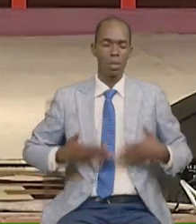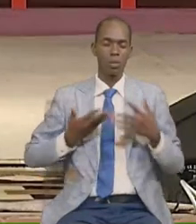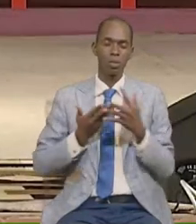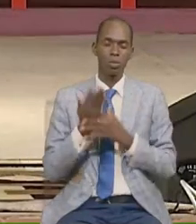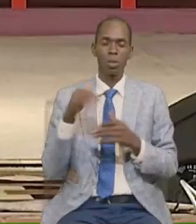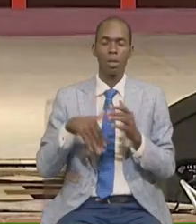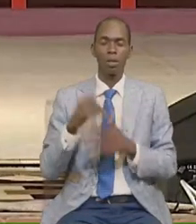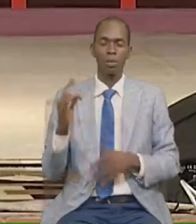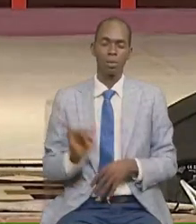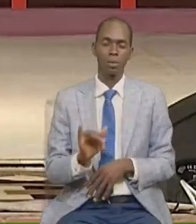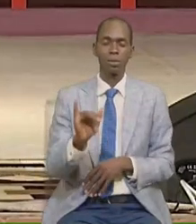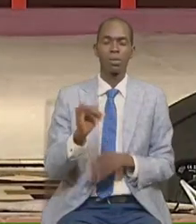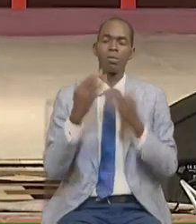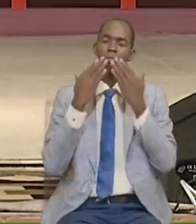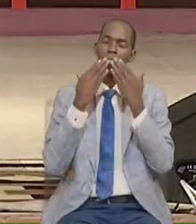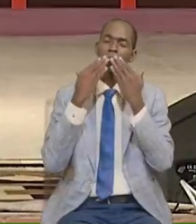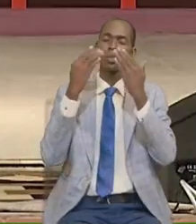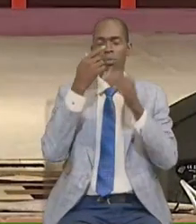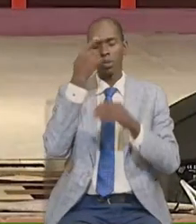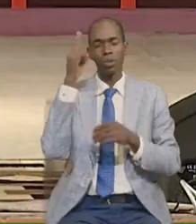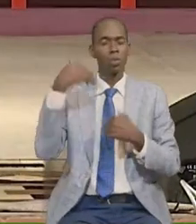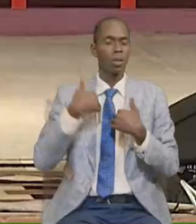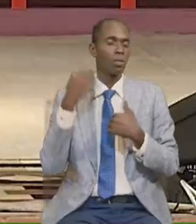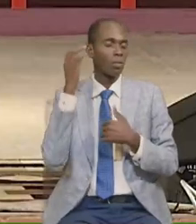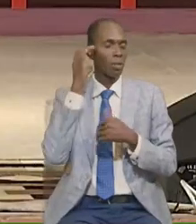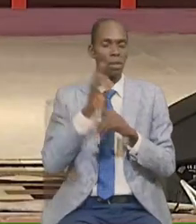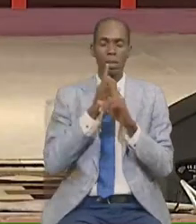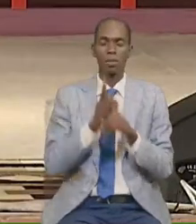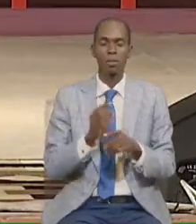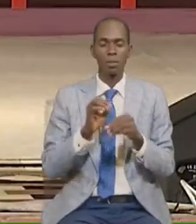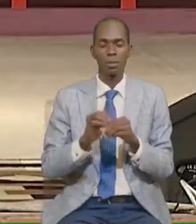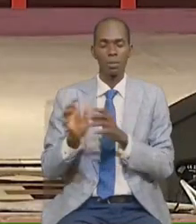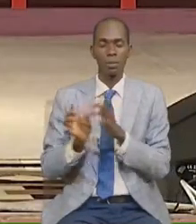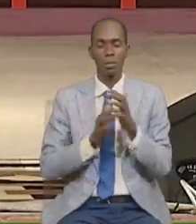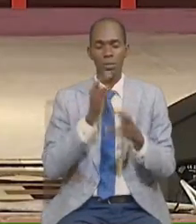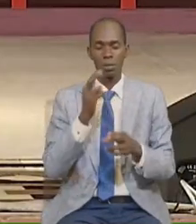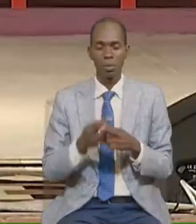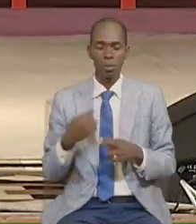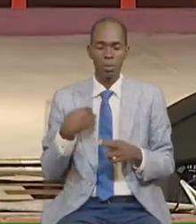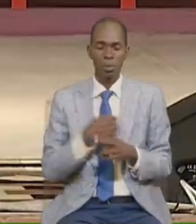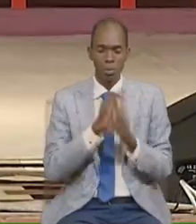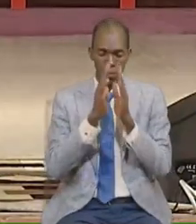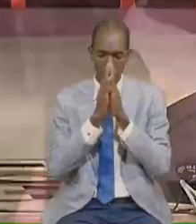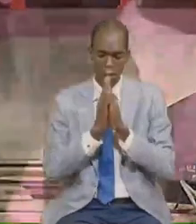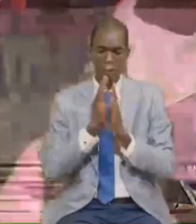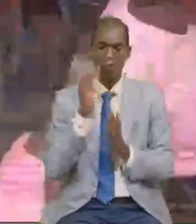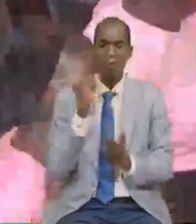merci pour l'exaucement au nom de Jésus nous prions